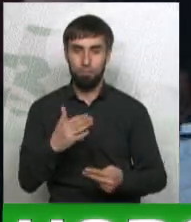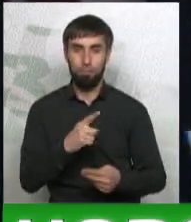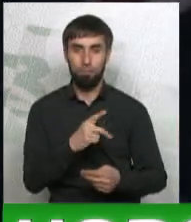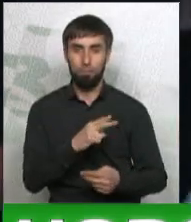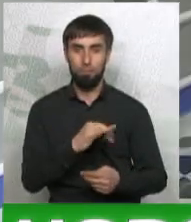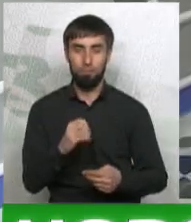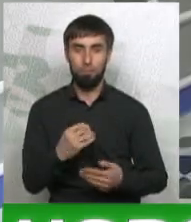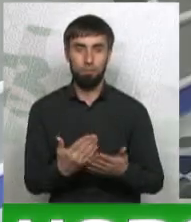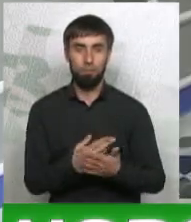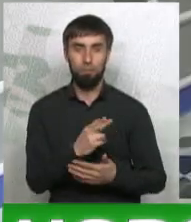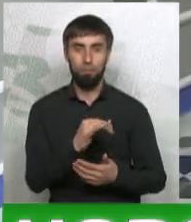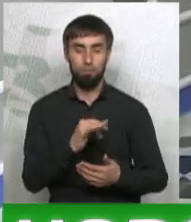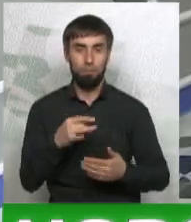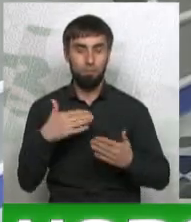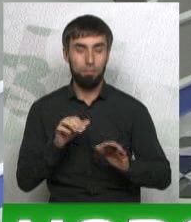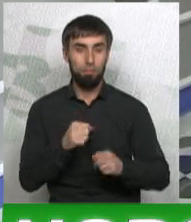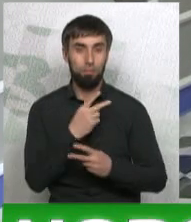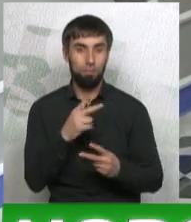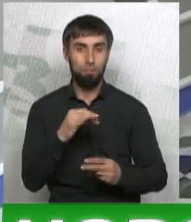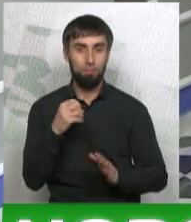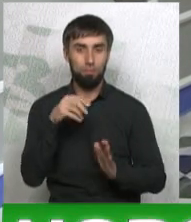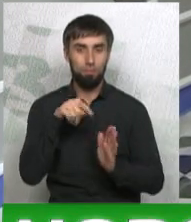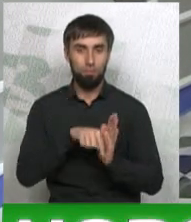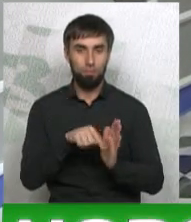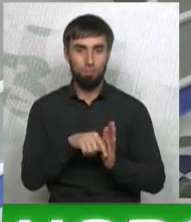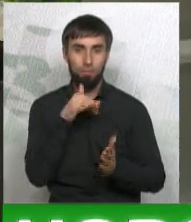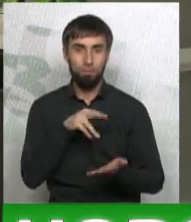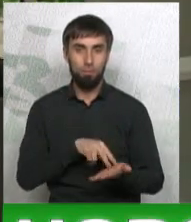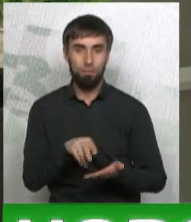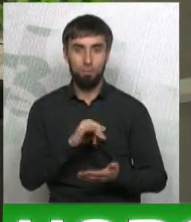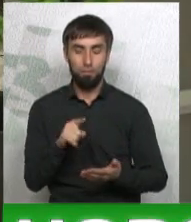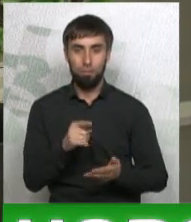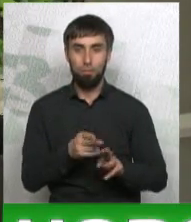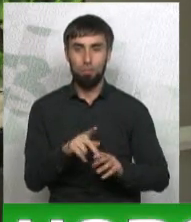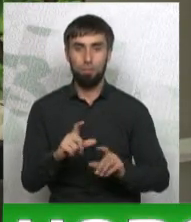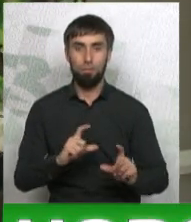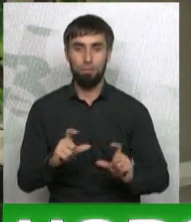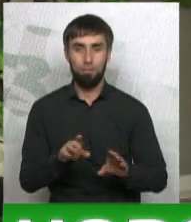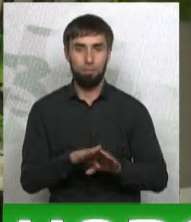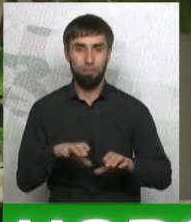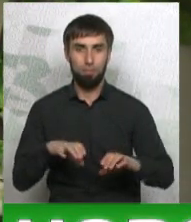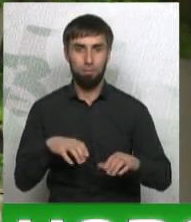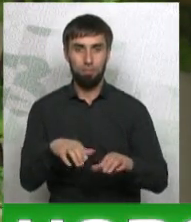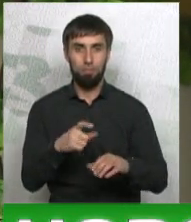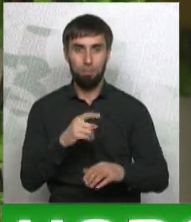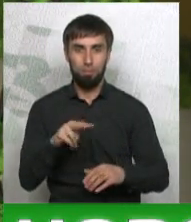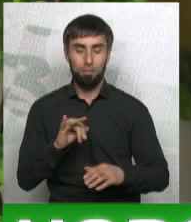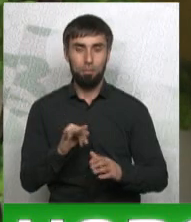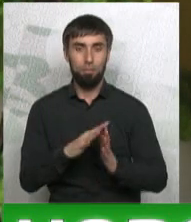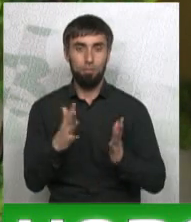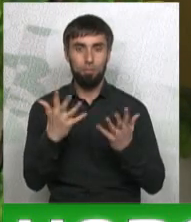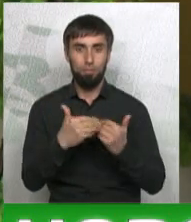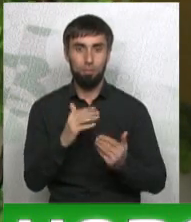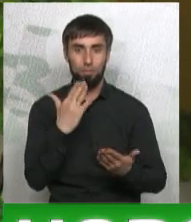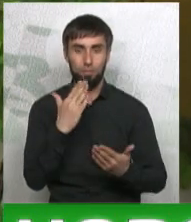здание. Новые дизайнерские решения можно увидеть, уже переступив порог ТЮЗа. Это шахматное размещение плитки в холле и большое